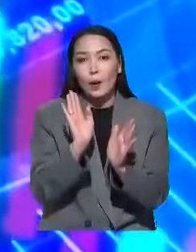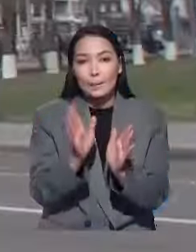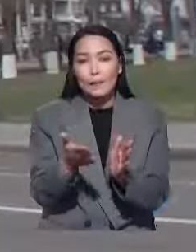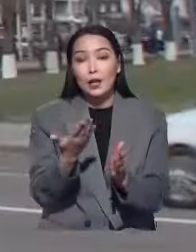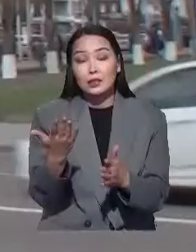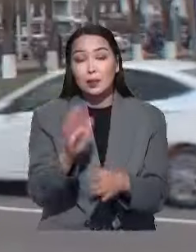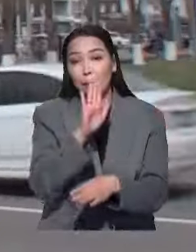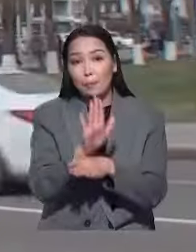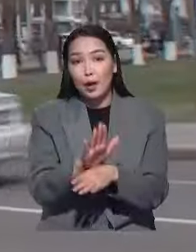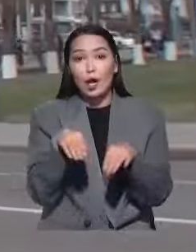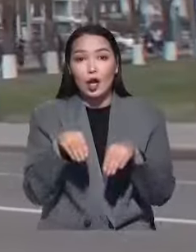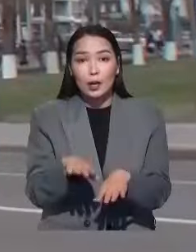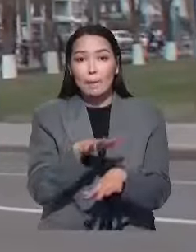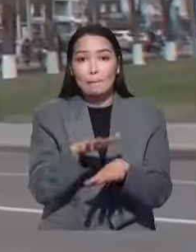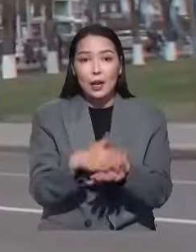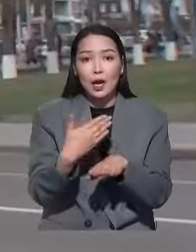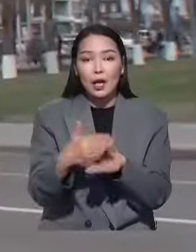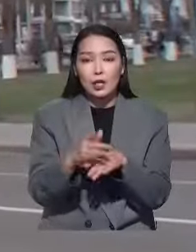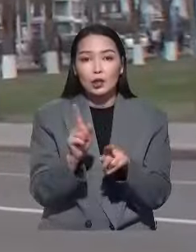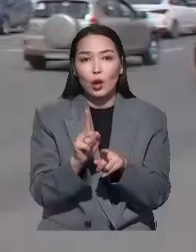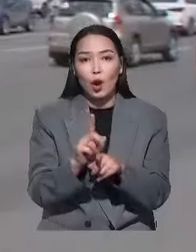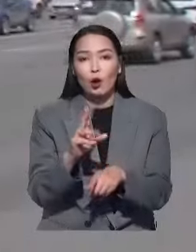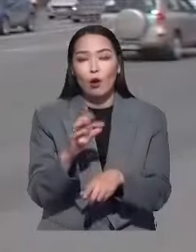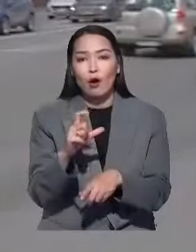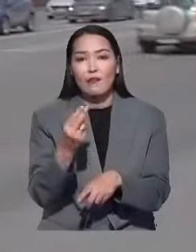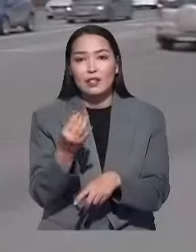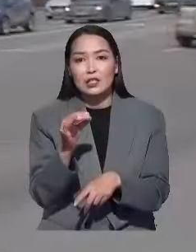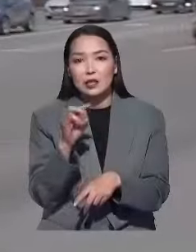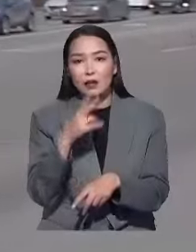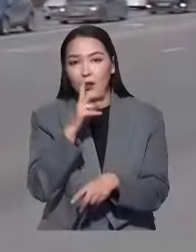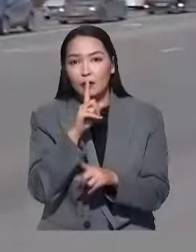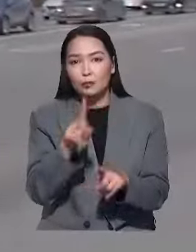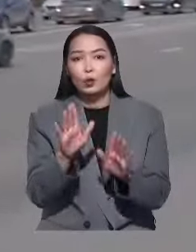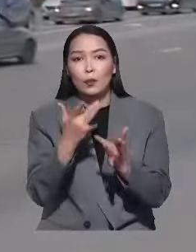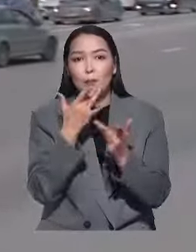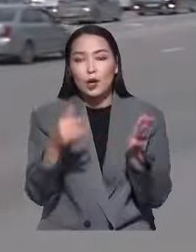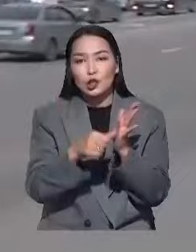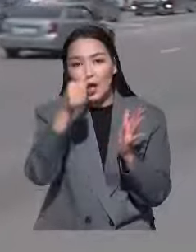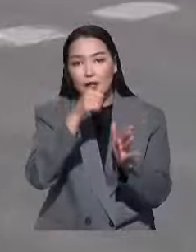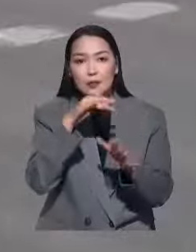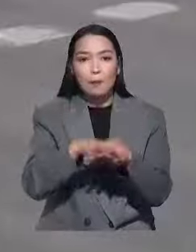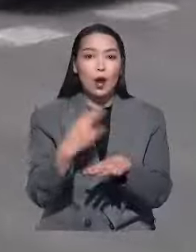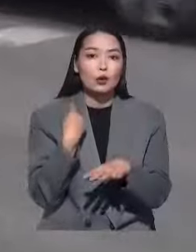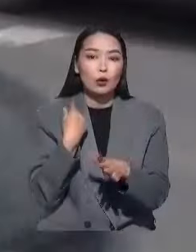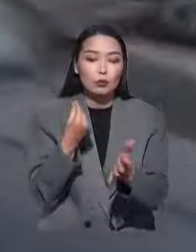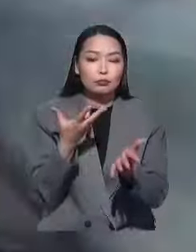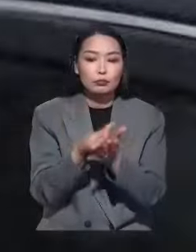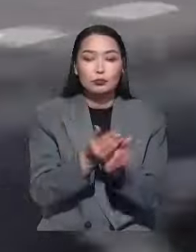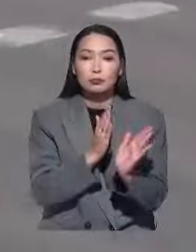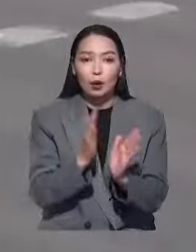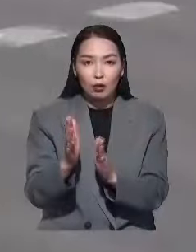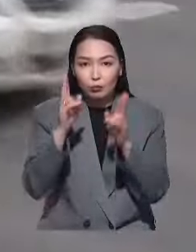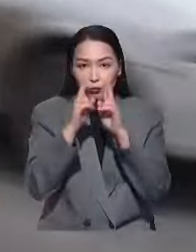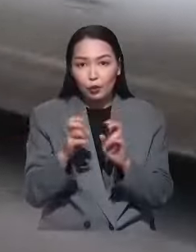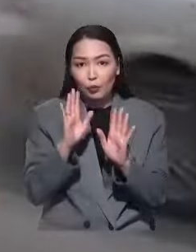қабылданса, банктер несие жүктемесінің коэффициентіне қарамайтын болады. Тек соңғы 6 айдағы банкке берешегіңіздің төлемдерін тексереді.